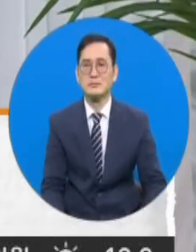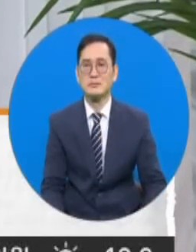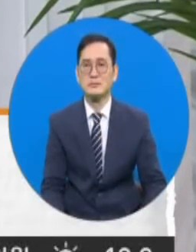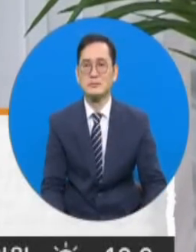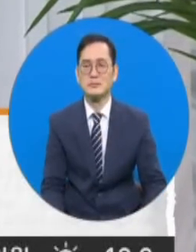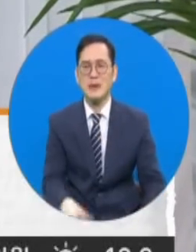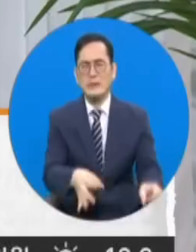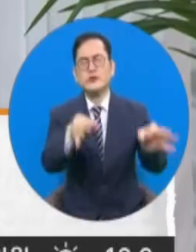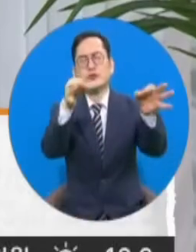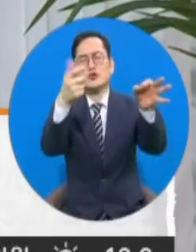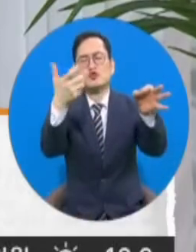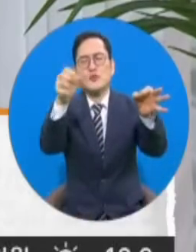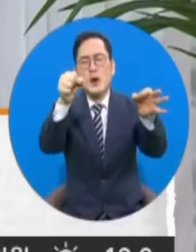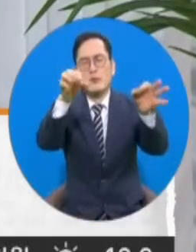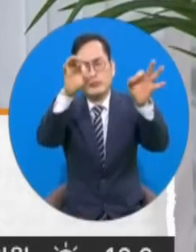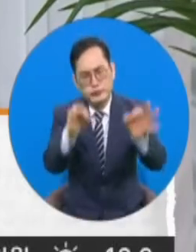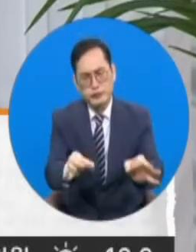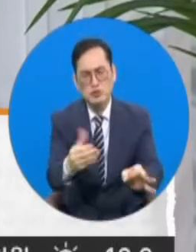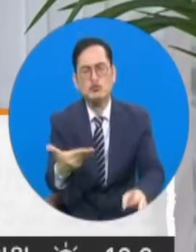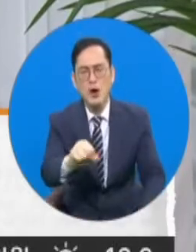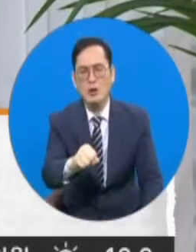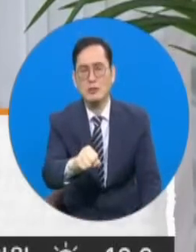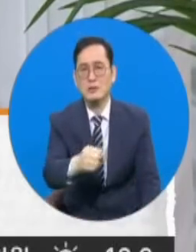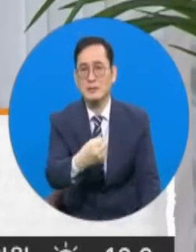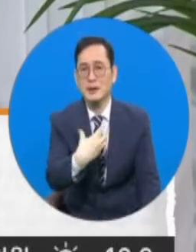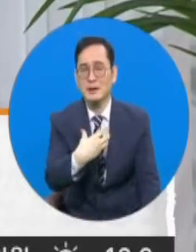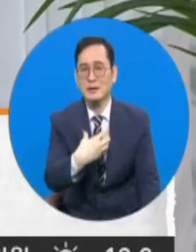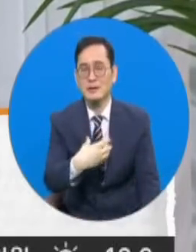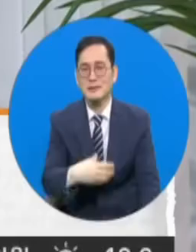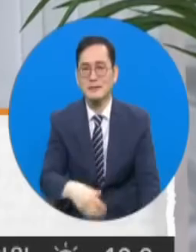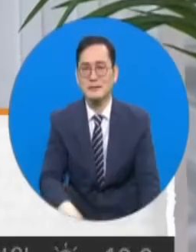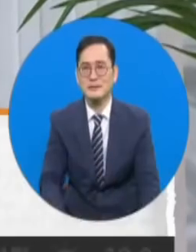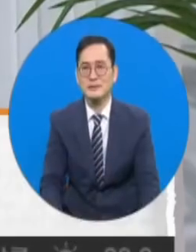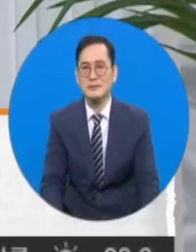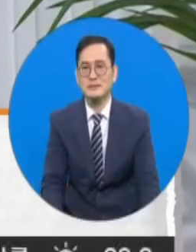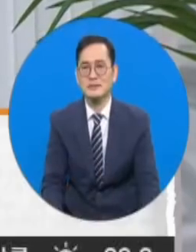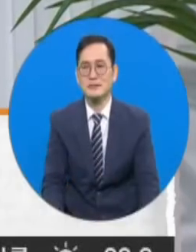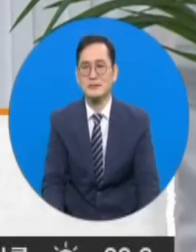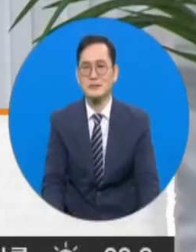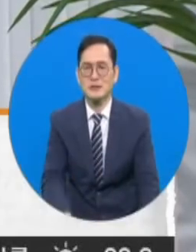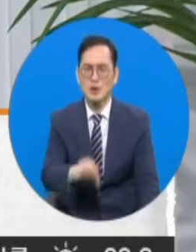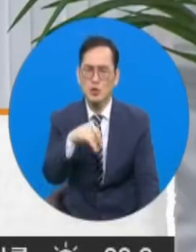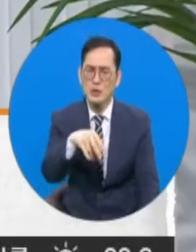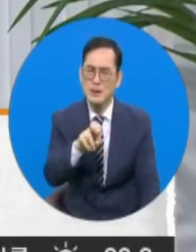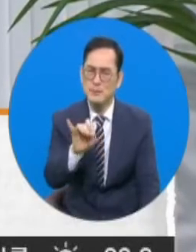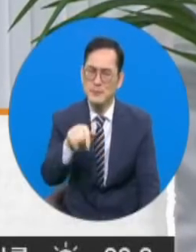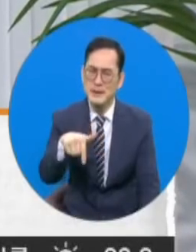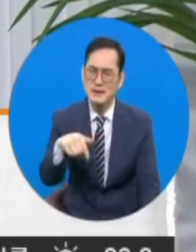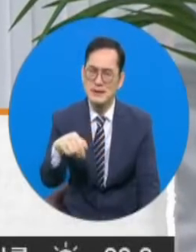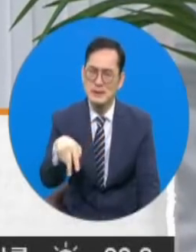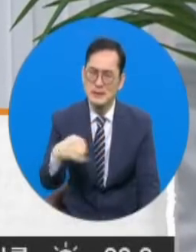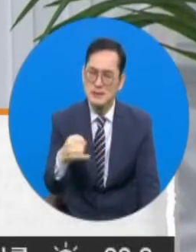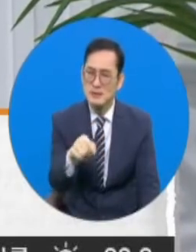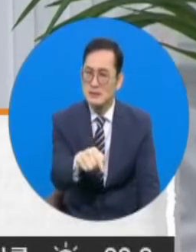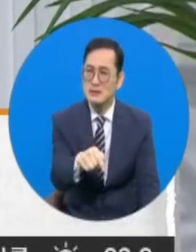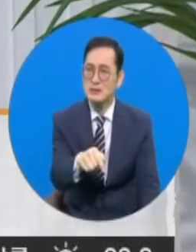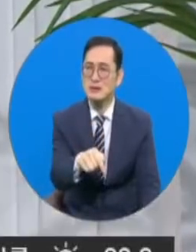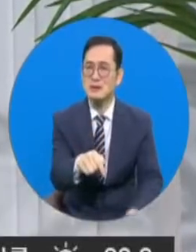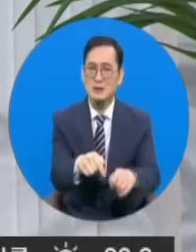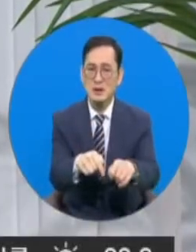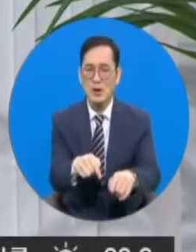이런 얘기는 것은 사실 맞지 않고 유닉스란 코인이 우리가 김치 코인 알트코인 잡코인이라고 해서